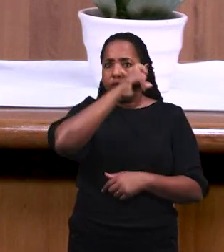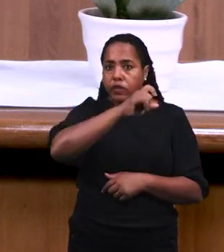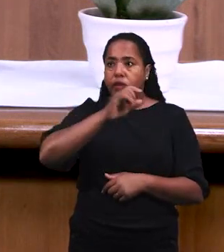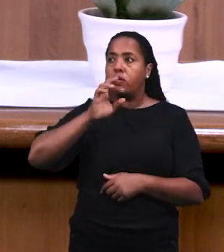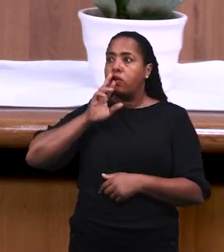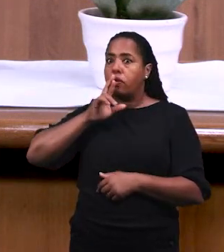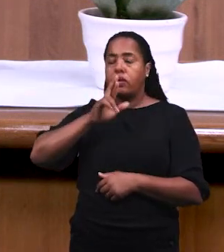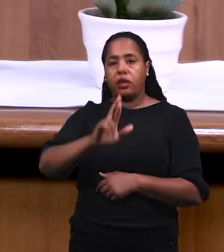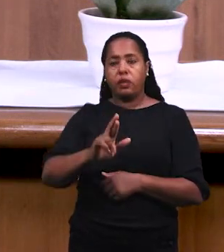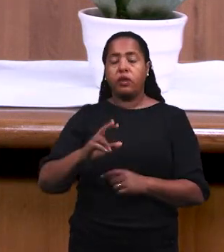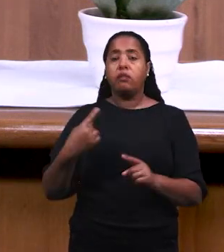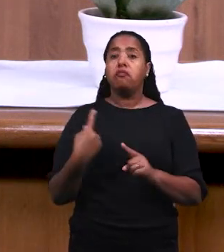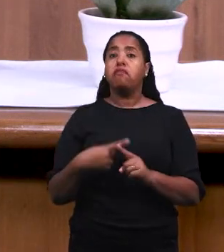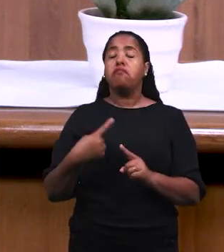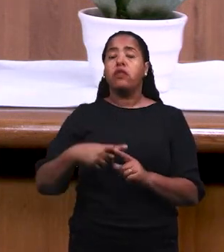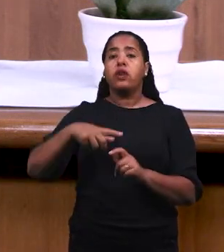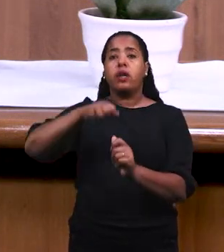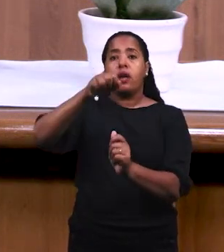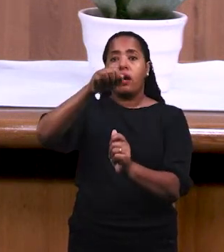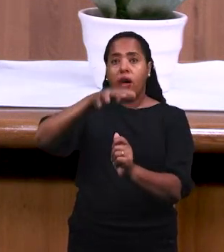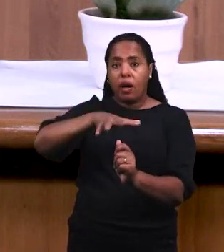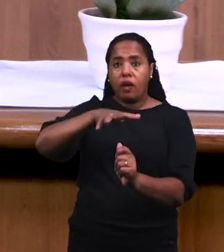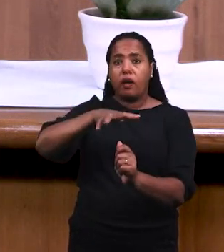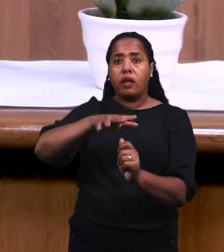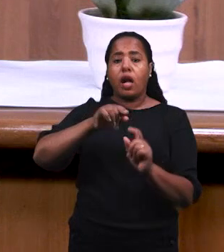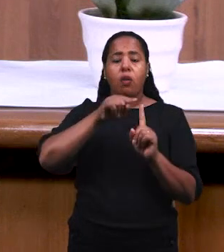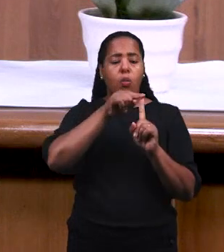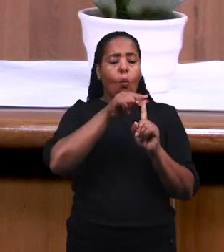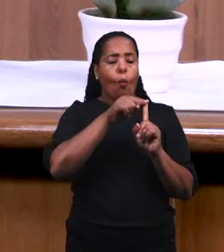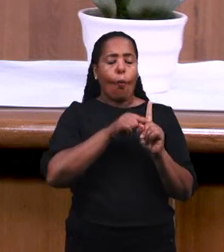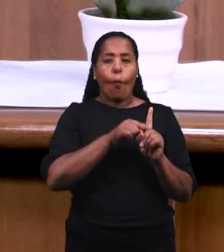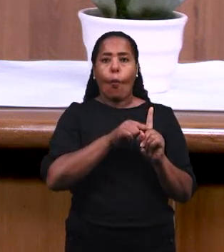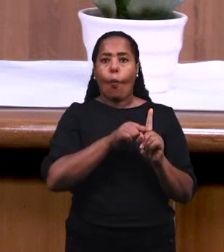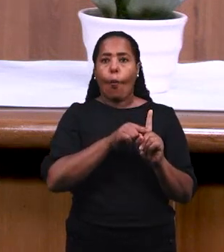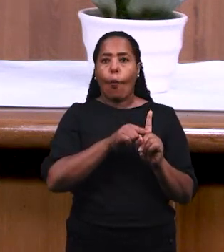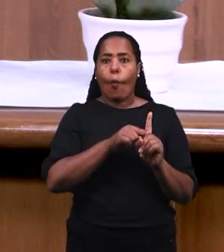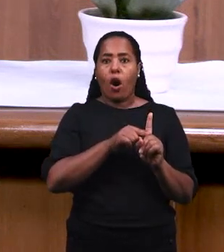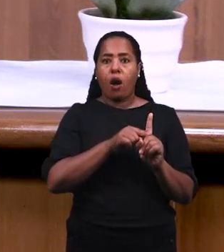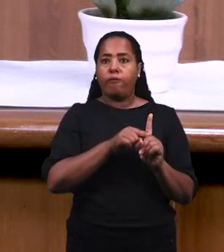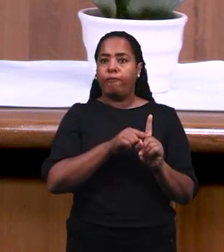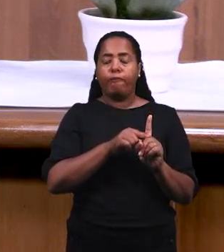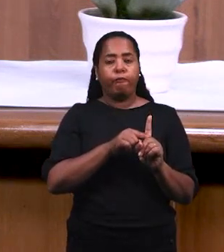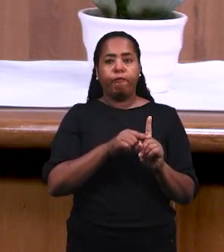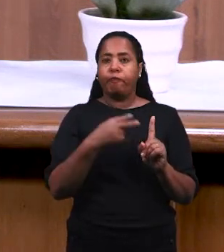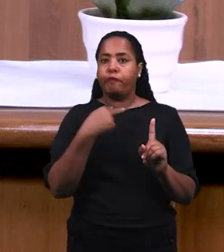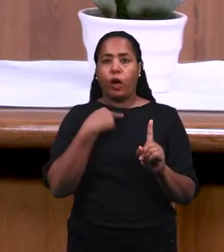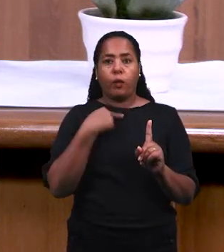которое трудно было очень исполнить, потому что она была бесплодная. Она не могла